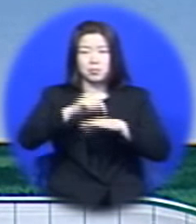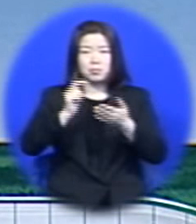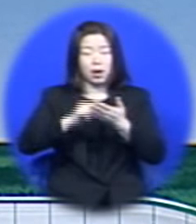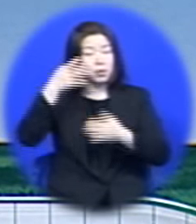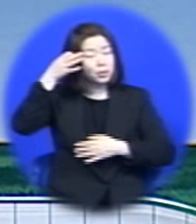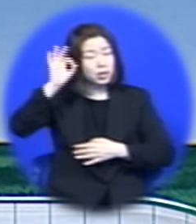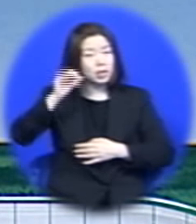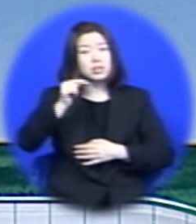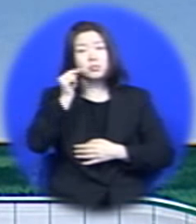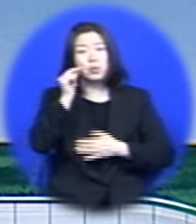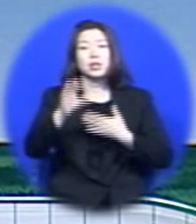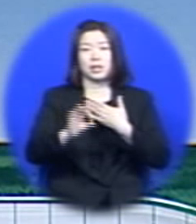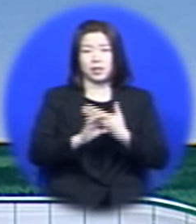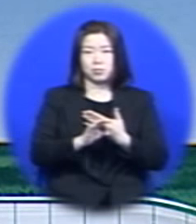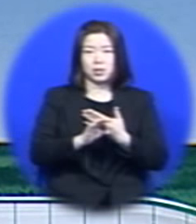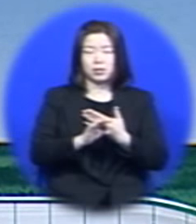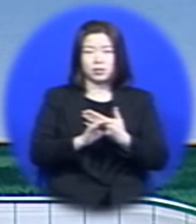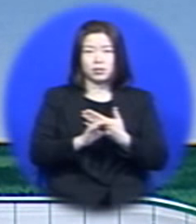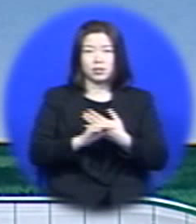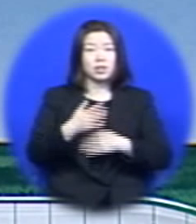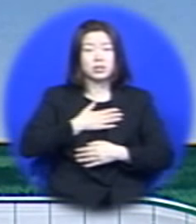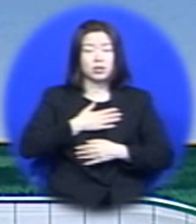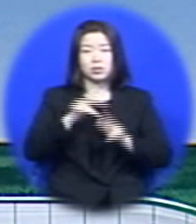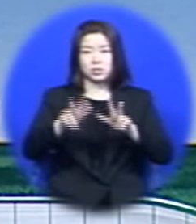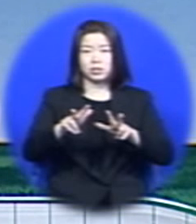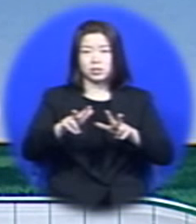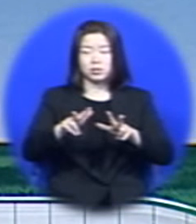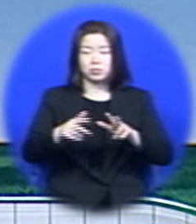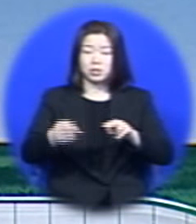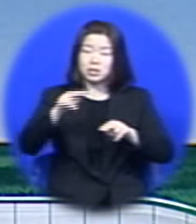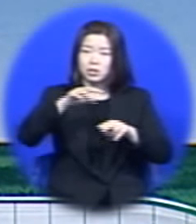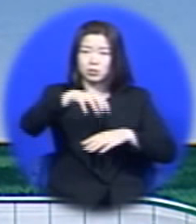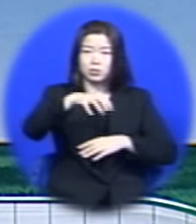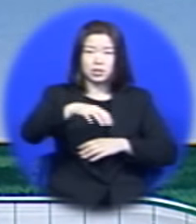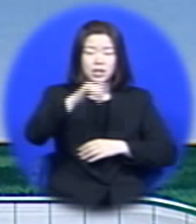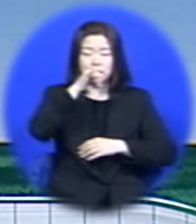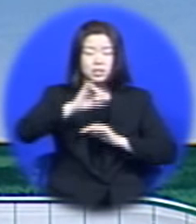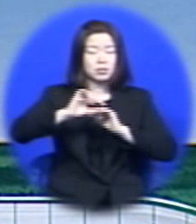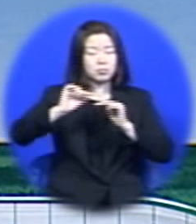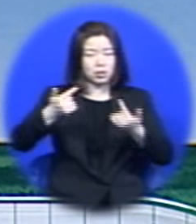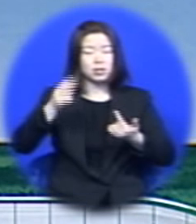못했었다고 한다면 저는 지금 제가 있지 못했을 거예요.